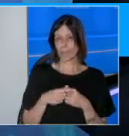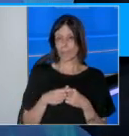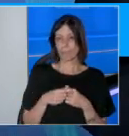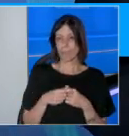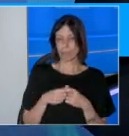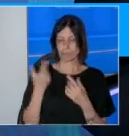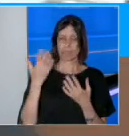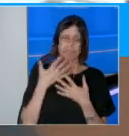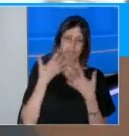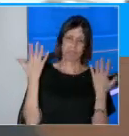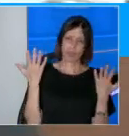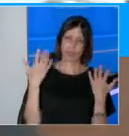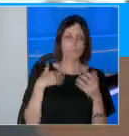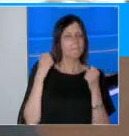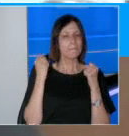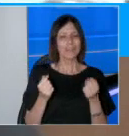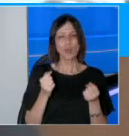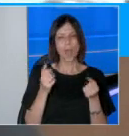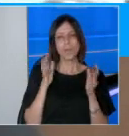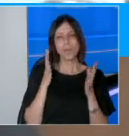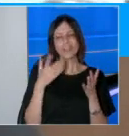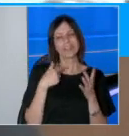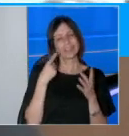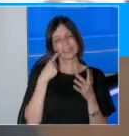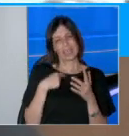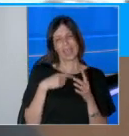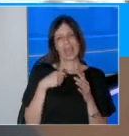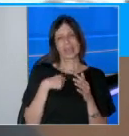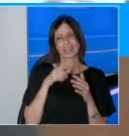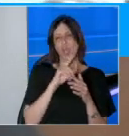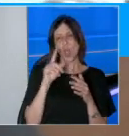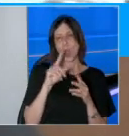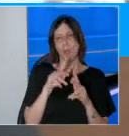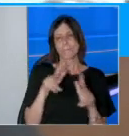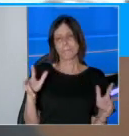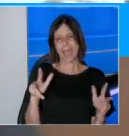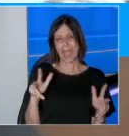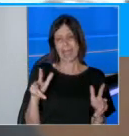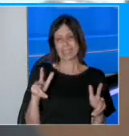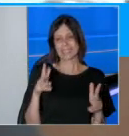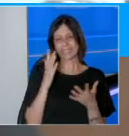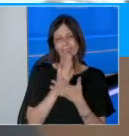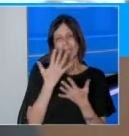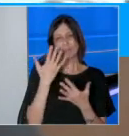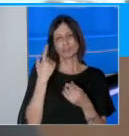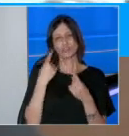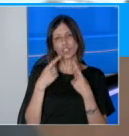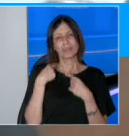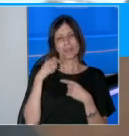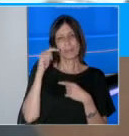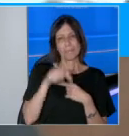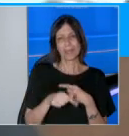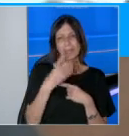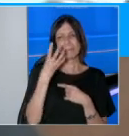אין שם ספק, בטוח מאוד. תראה, אני לא בארץ כמה שנים, אני הגעתי לדי